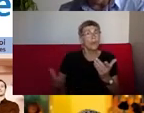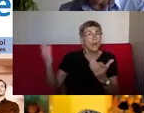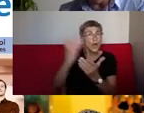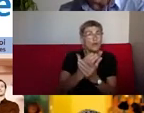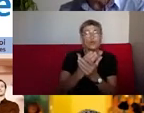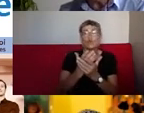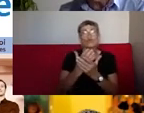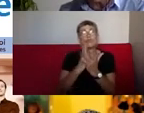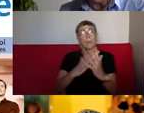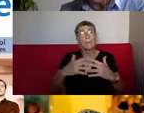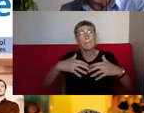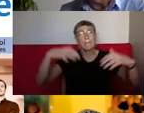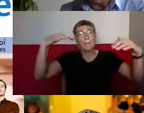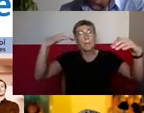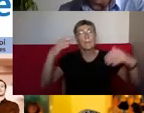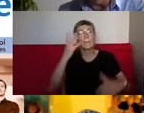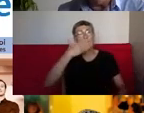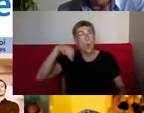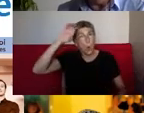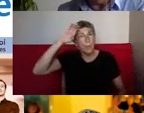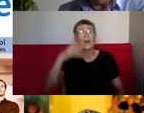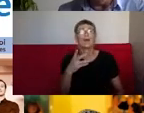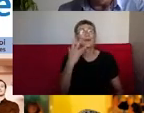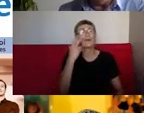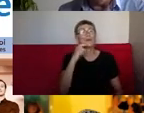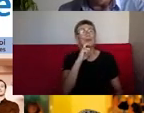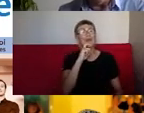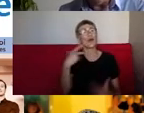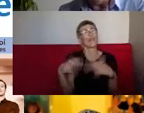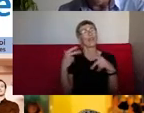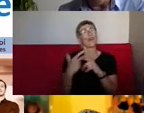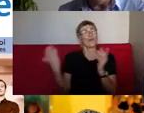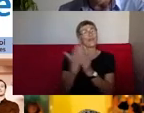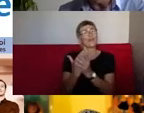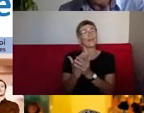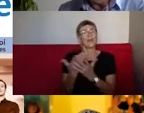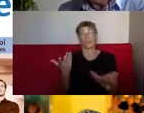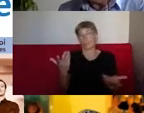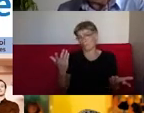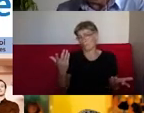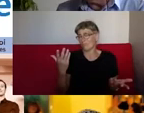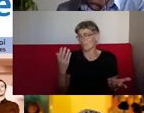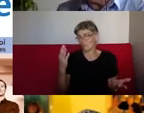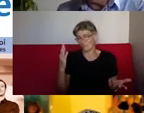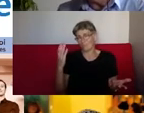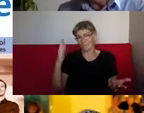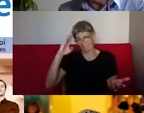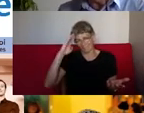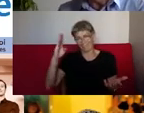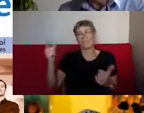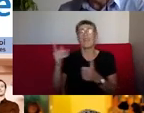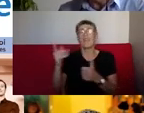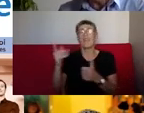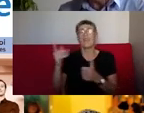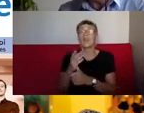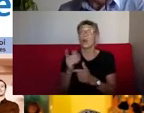Parlement européen grâce à Sylvie Guillaume qu'on a entendu tout à l'heure et donc que je salue d'ailleurs au passage. Et donc effectivement, elle est devenue